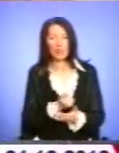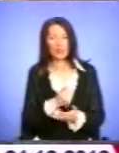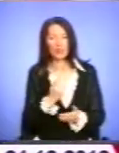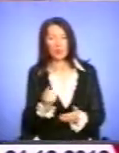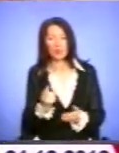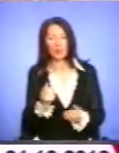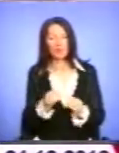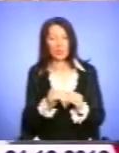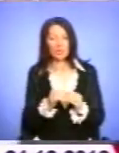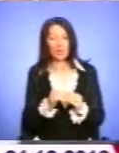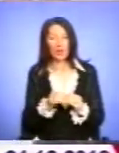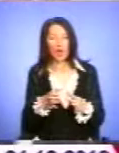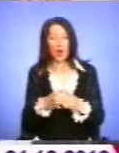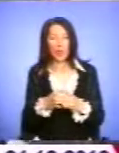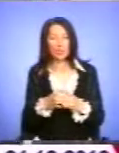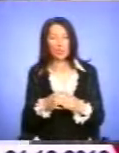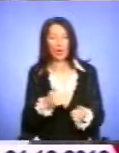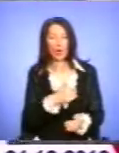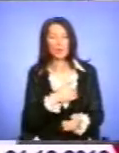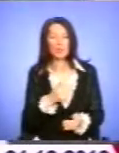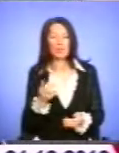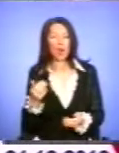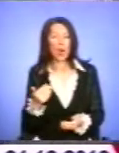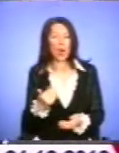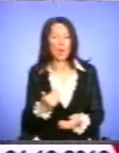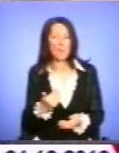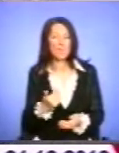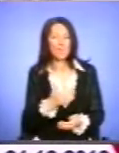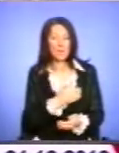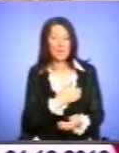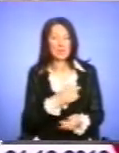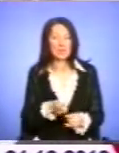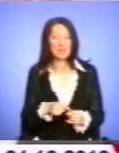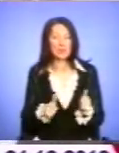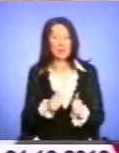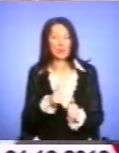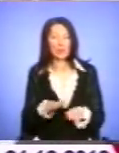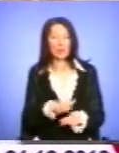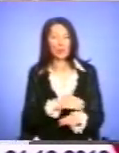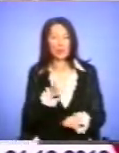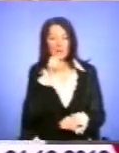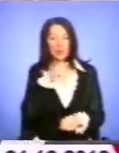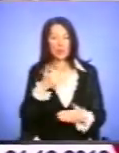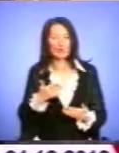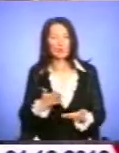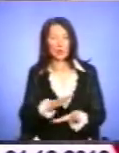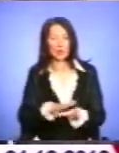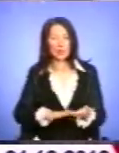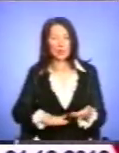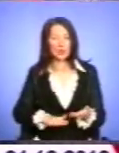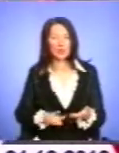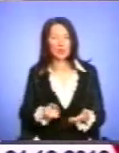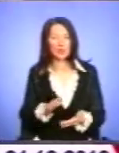ті ж команди. От, хочеться побажати цьому турніру довгих років життя, от, щоб надалі